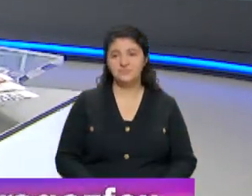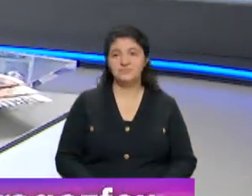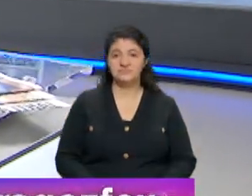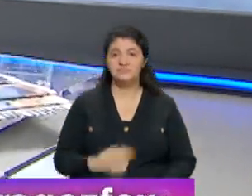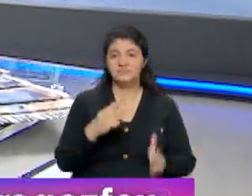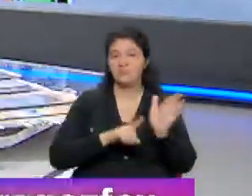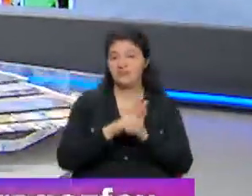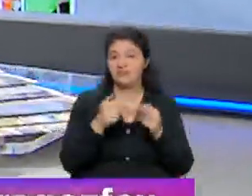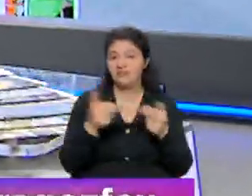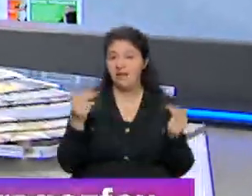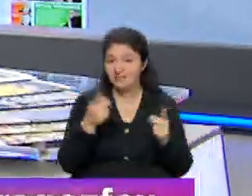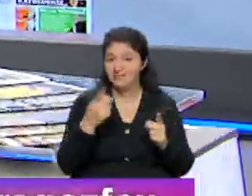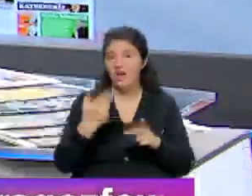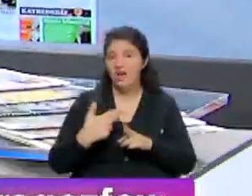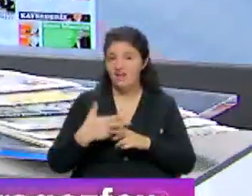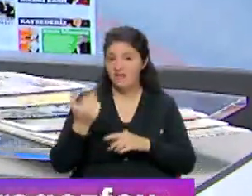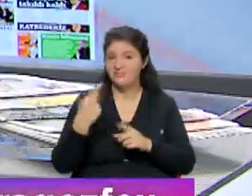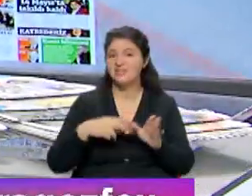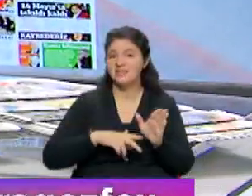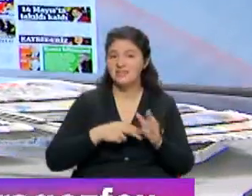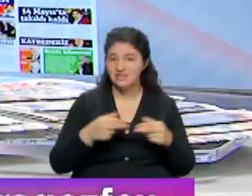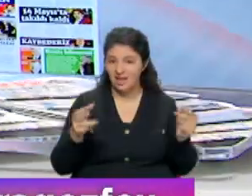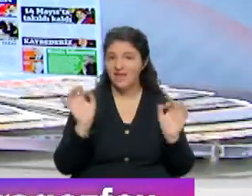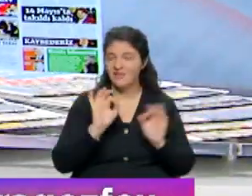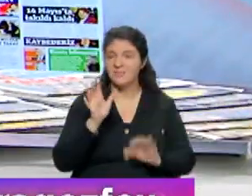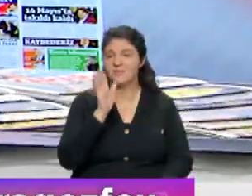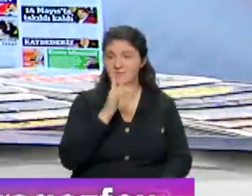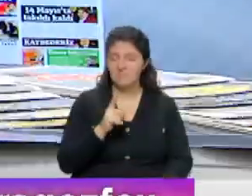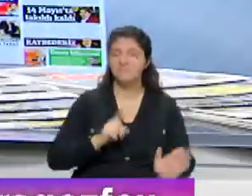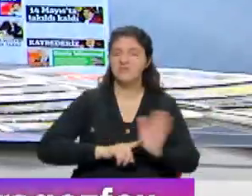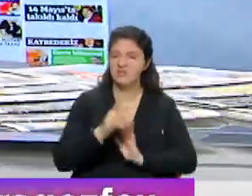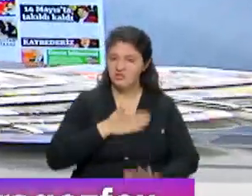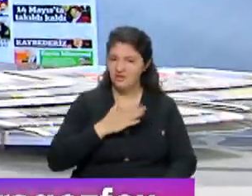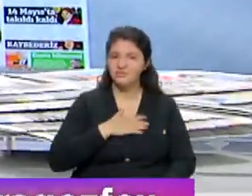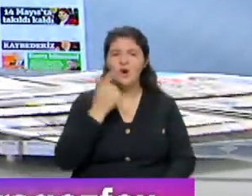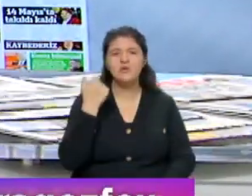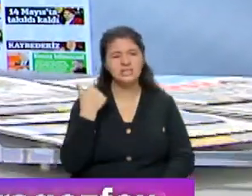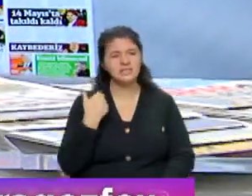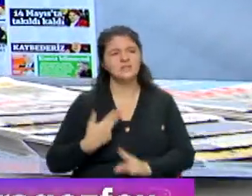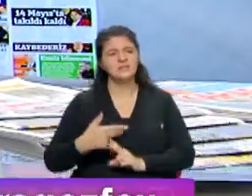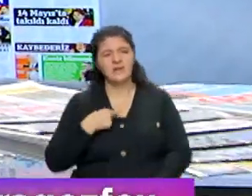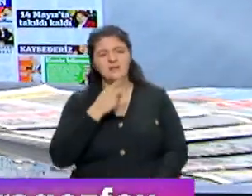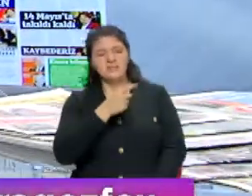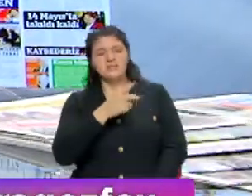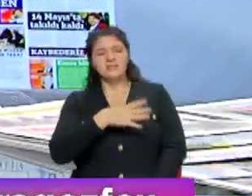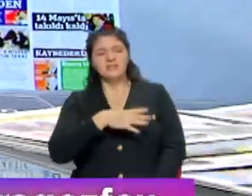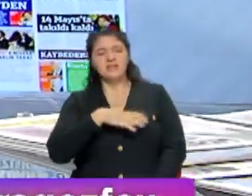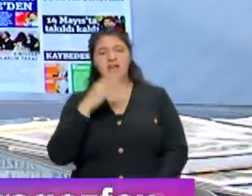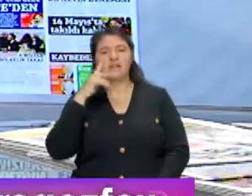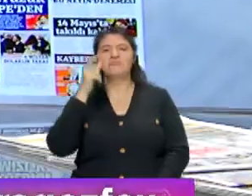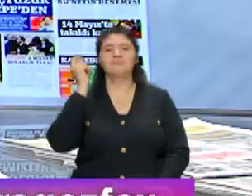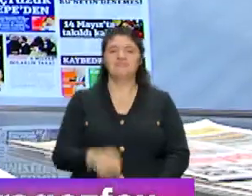bir başarı hikayesi ilham alınacak bir hikaye biliyordum başaracaktım özeniyordum hayalimdi ve şimdi